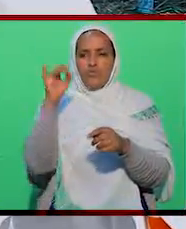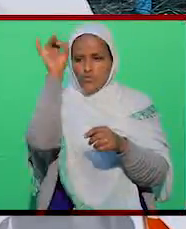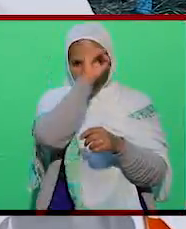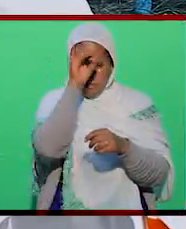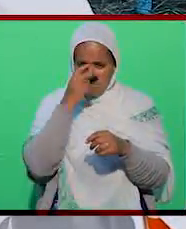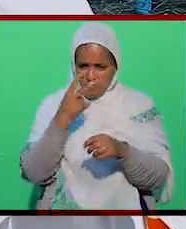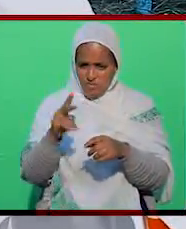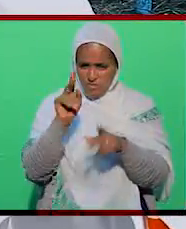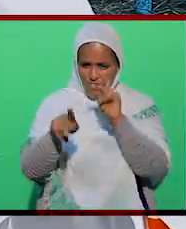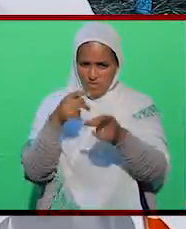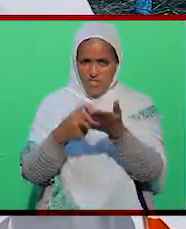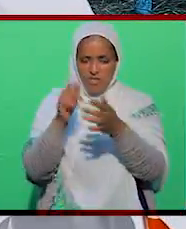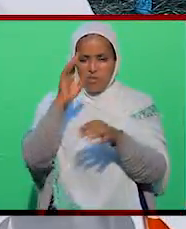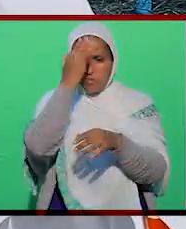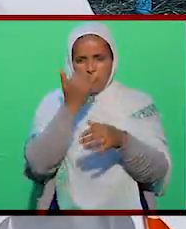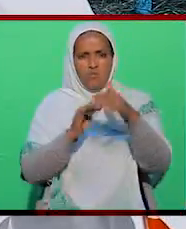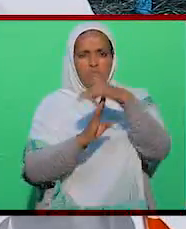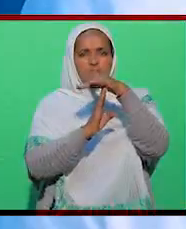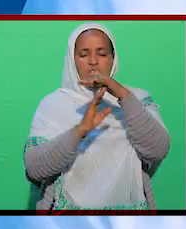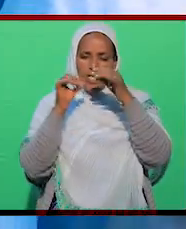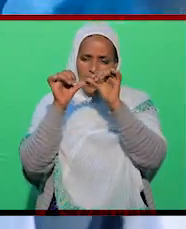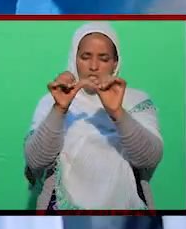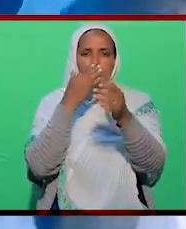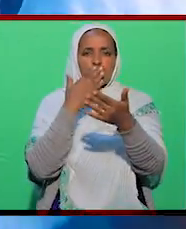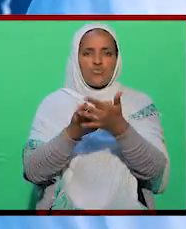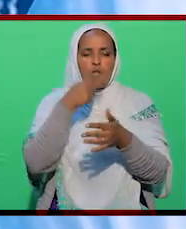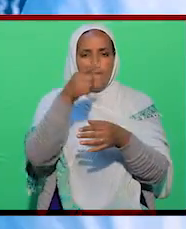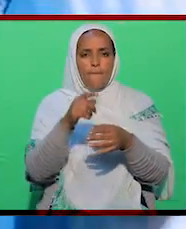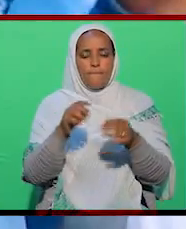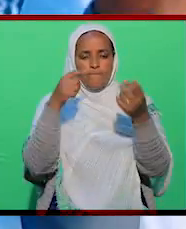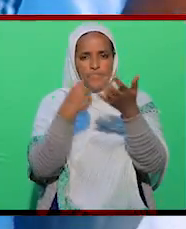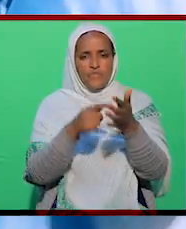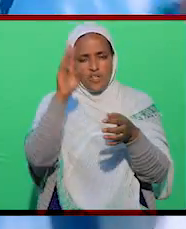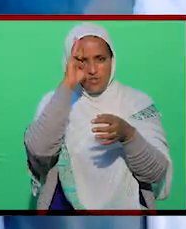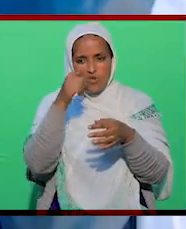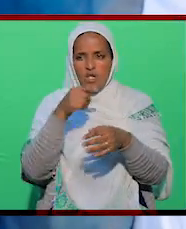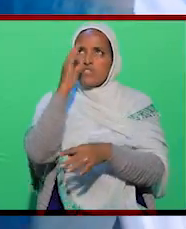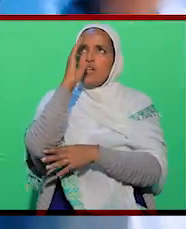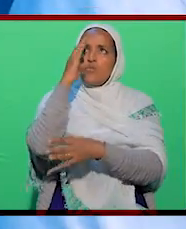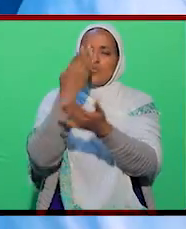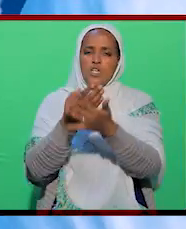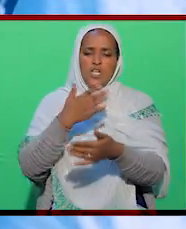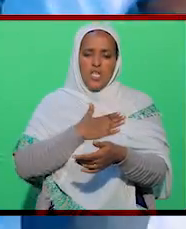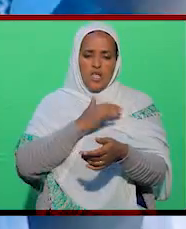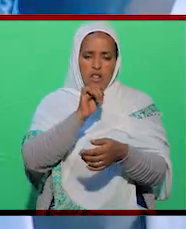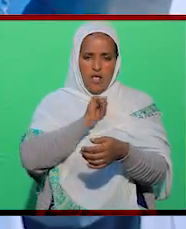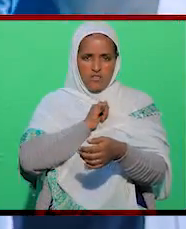የህዝቡን ጅልነት ሲያዩት እንዴ ለምን በዚህ እናቆማለን እያሉ እየቀጠሉ ነው። እና ሲሞን አየውና እግዚአብሔር ወልድ ነኝ እኔ